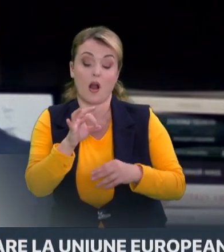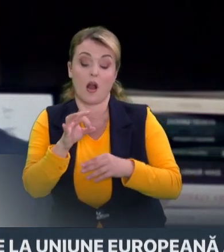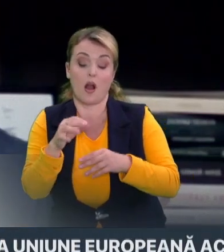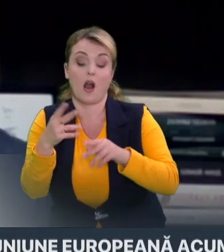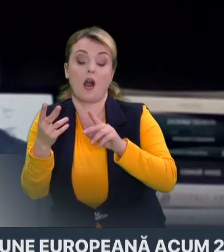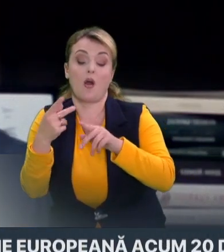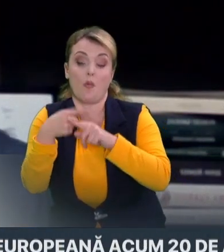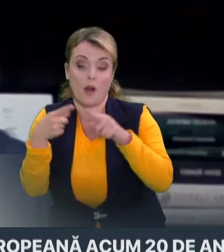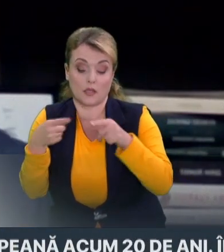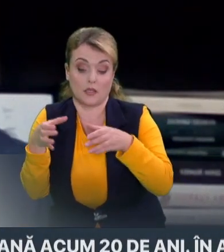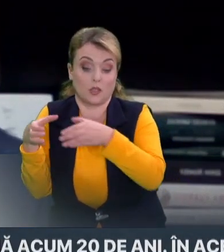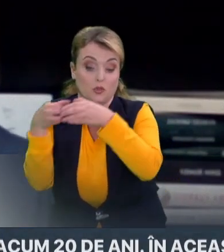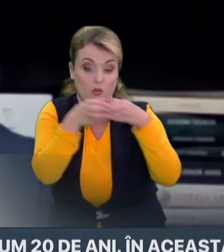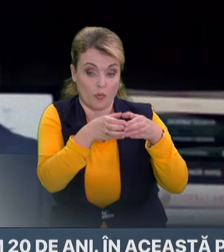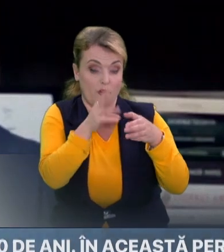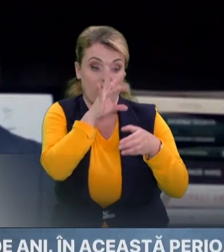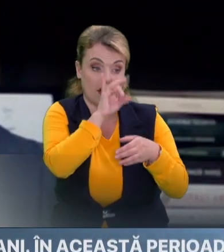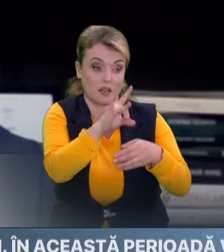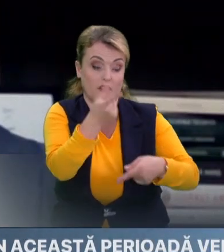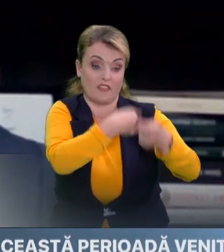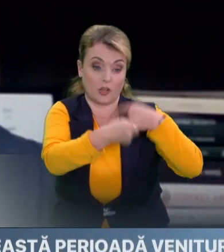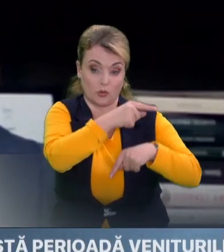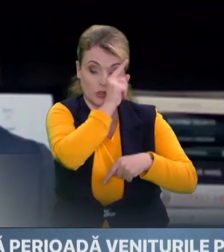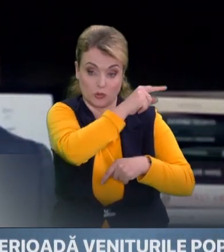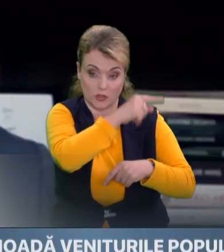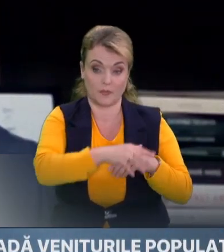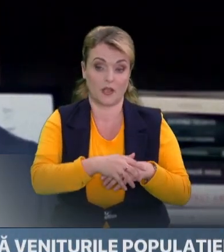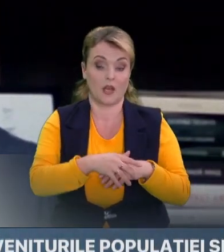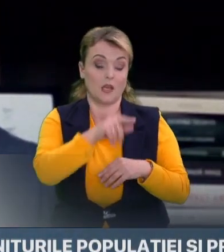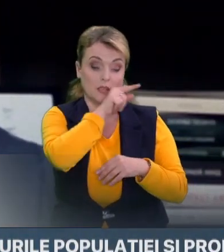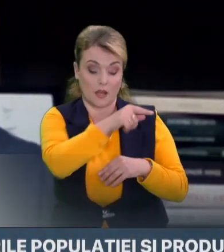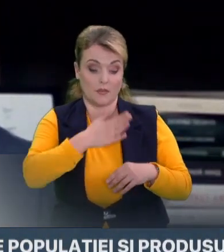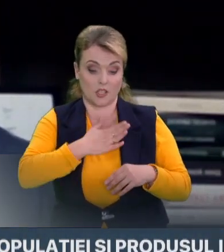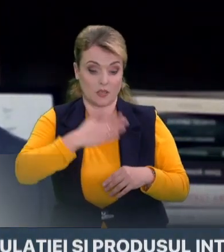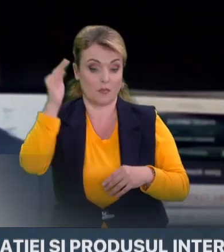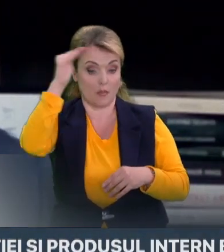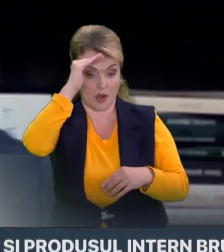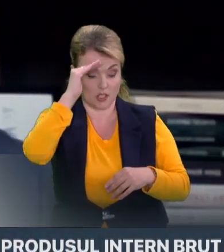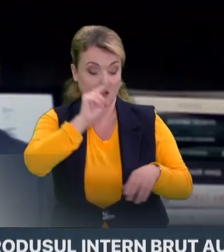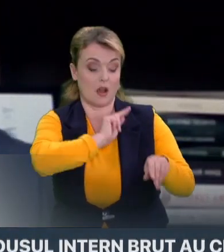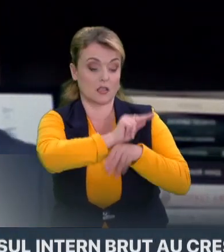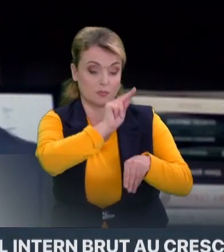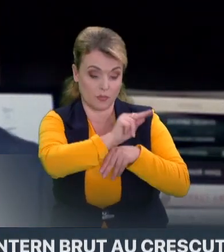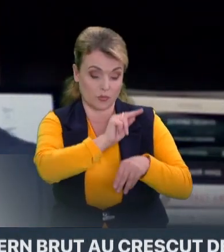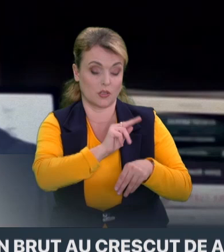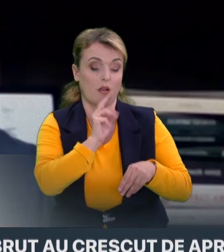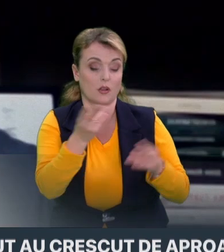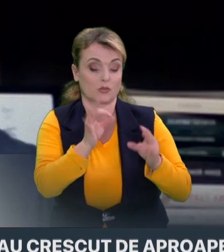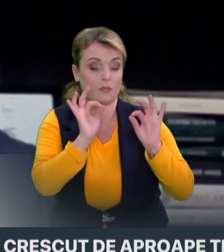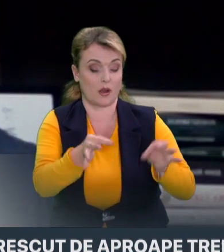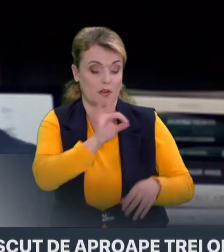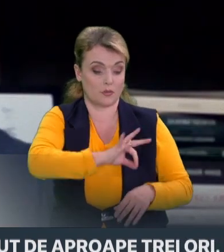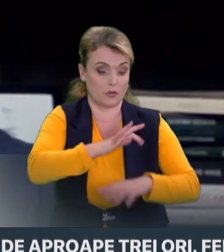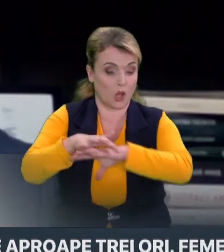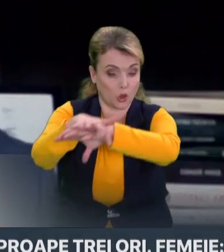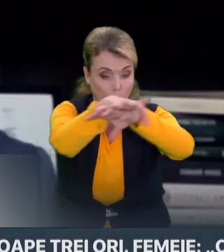încă un grup paramilitar rusesc. Acolo băieții au fost antrenați cum să utilizeze dronele, cum să creeze